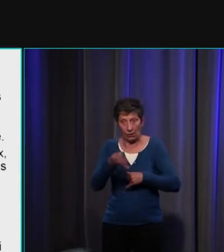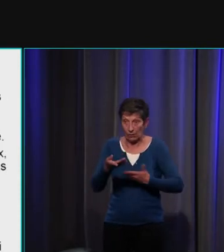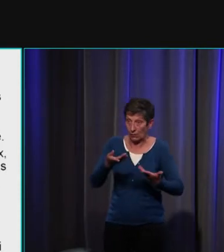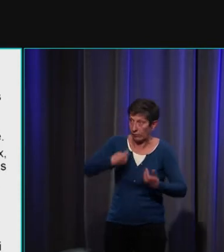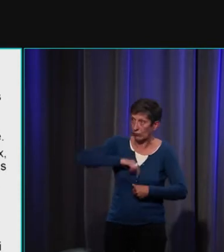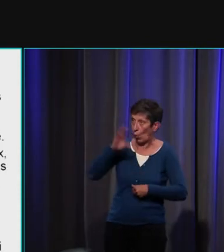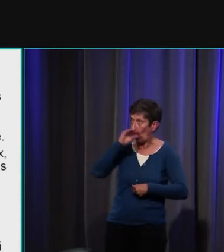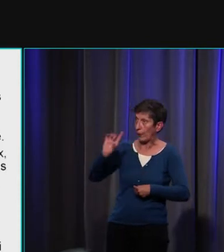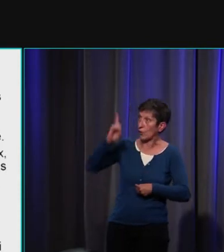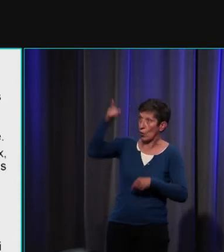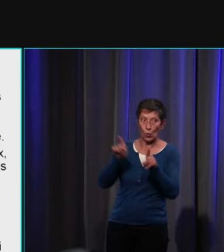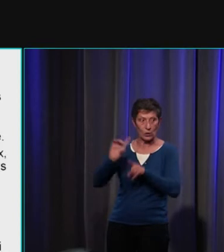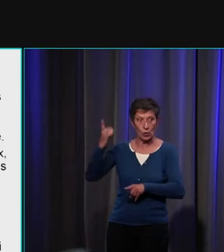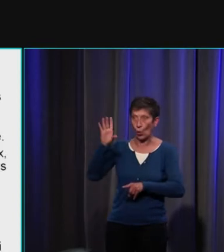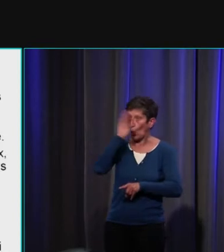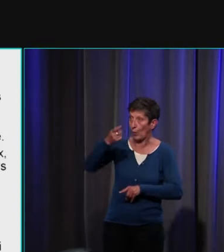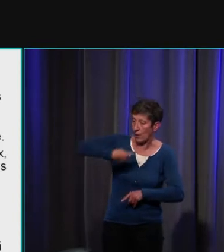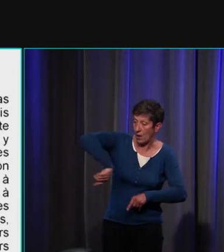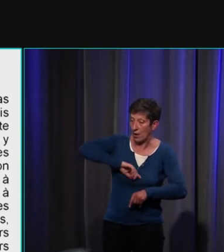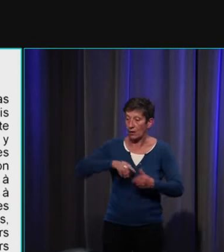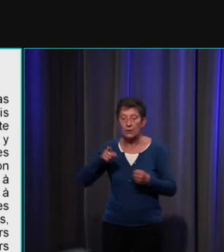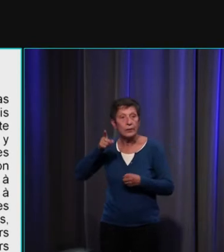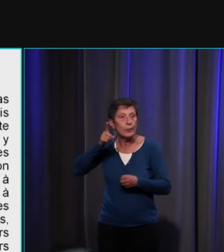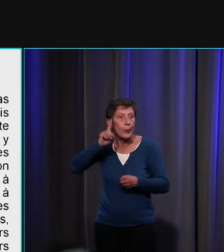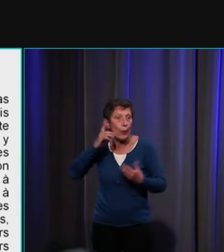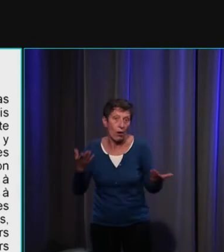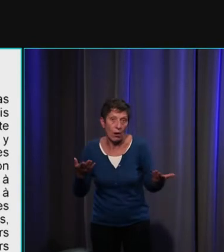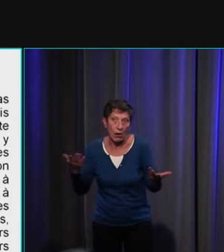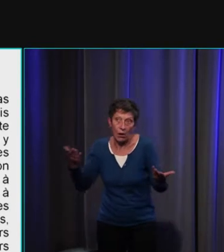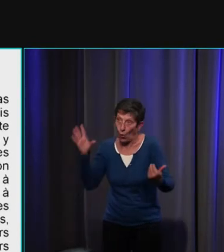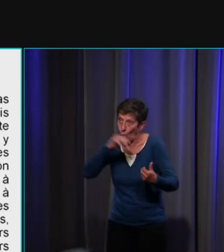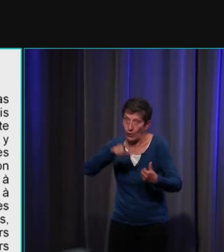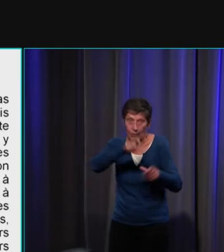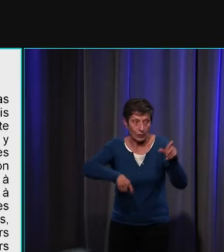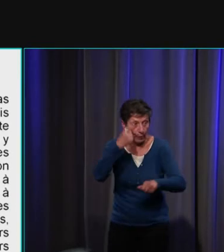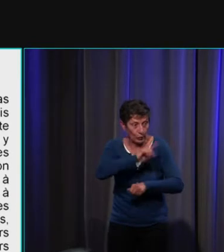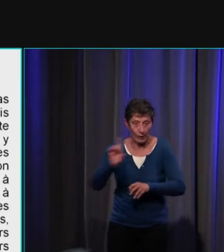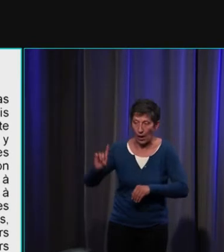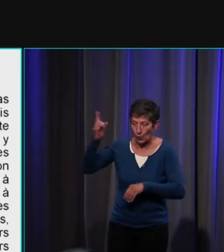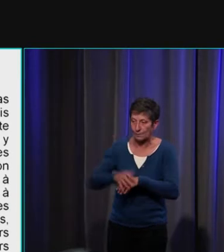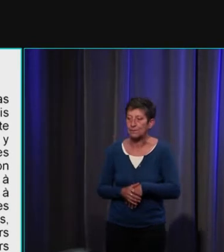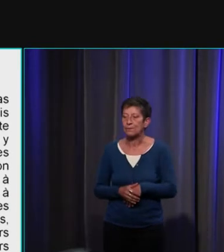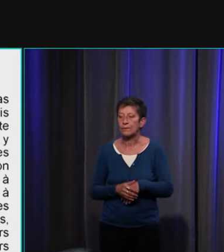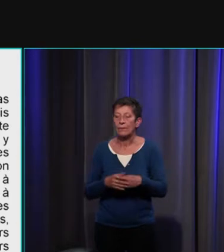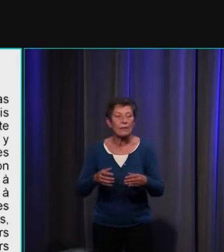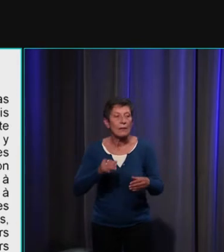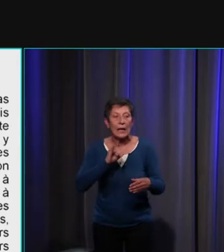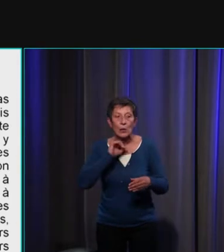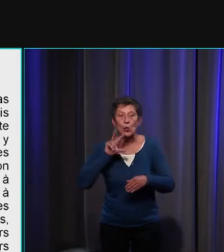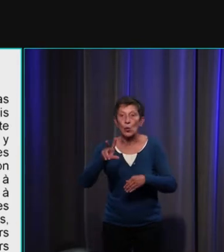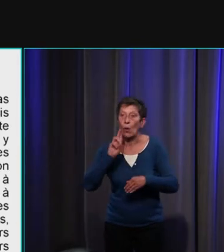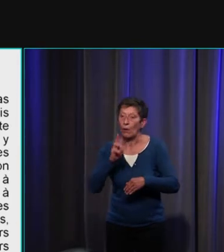parce qu'il ne se souvient pas de celui qui ne pense pas à lui innocent iii qui raconte comment les